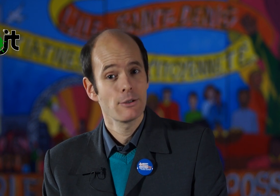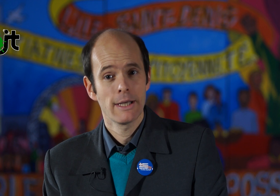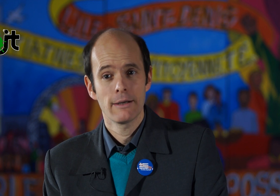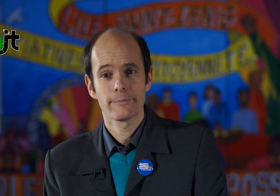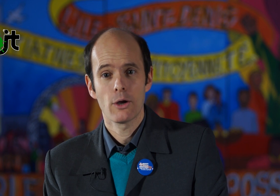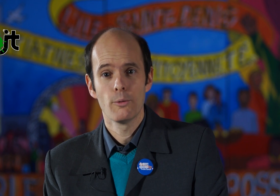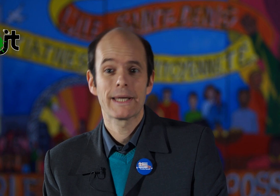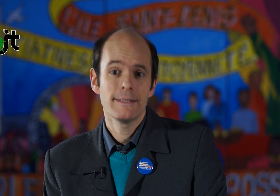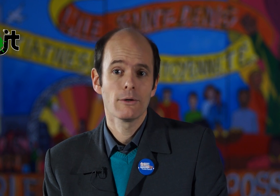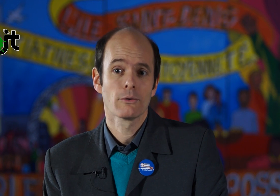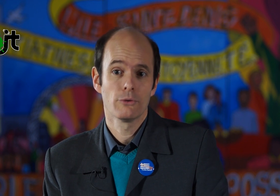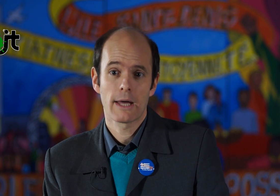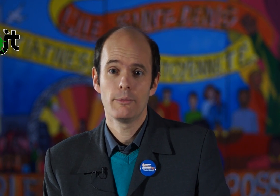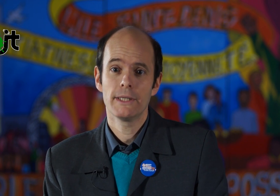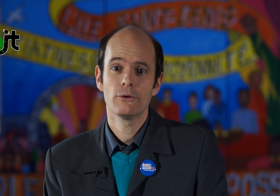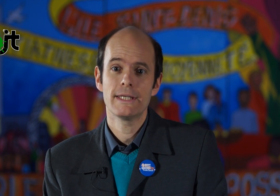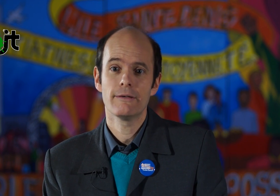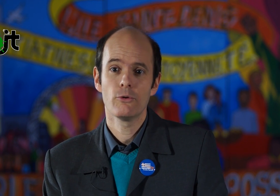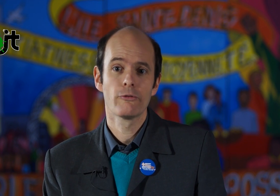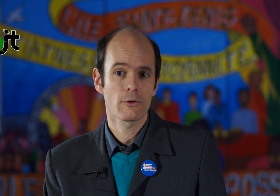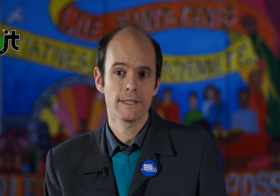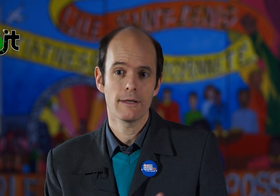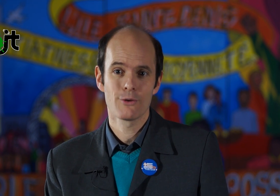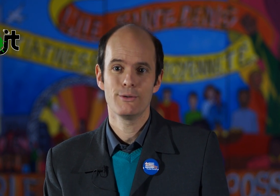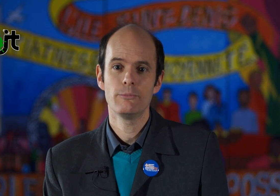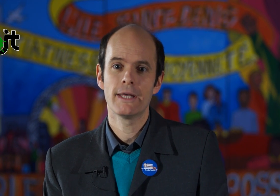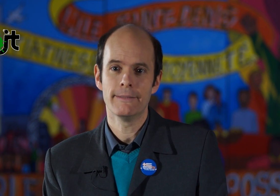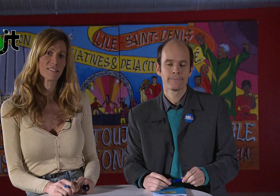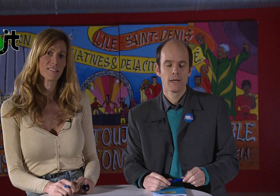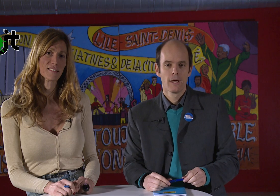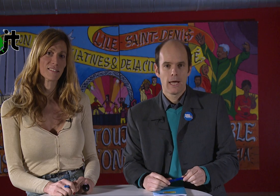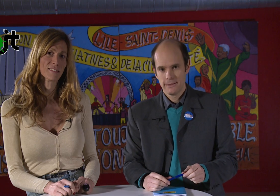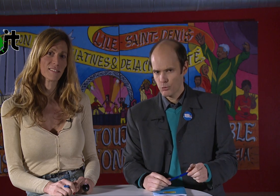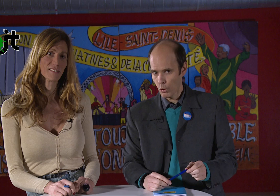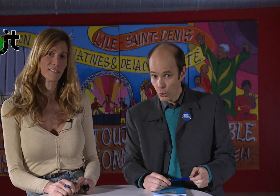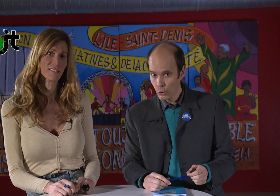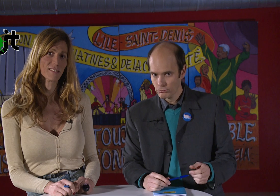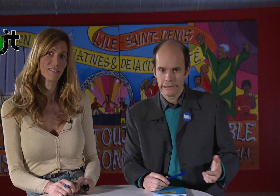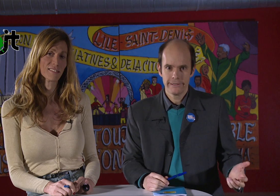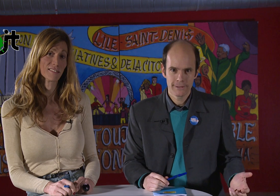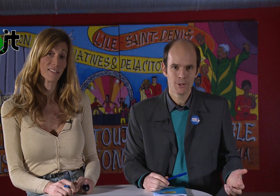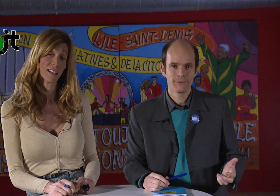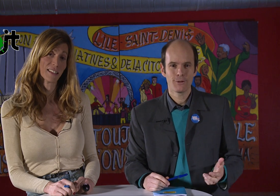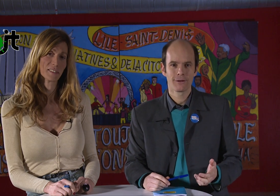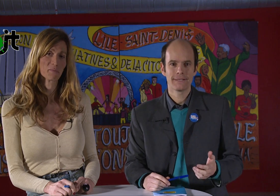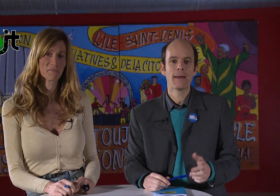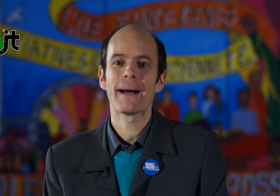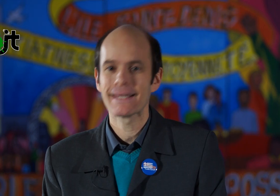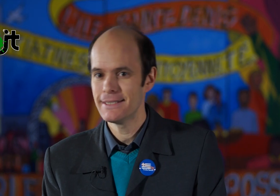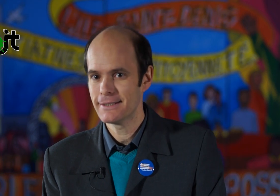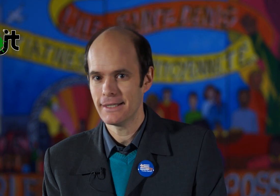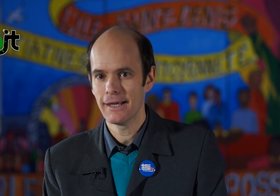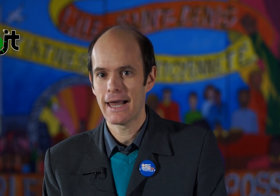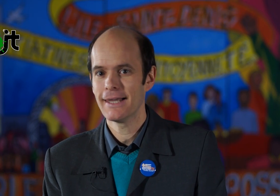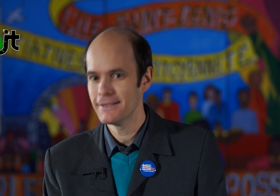C'est traditionnel, le président de la République donnait ses vœux aux Français en ce début d'année. Un discours creux et dissimulateur qui n'a